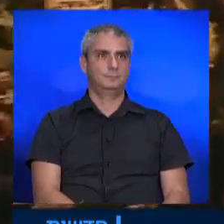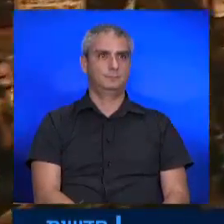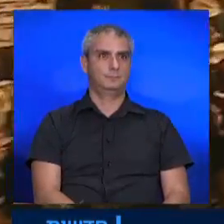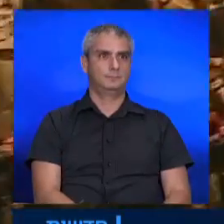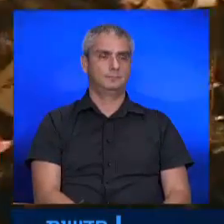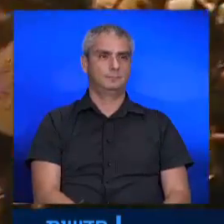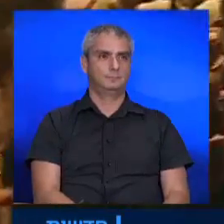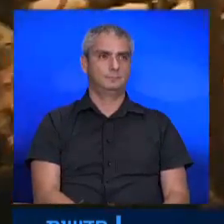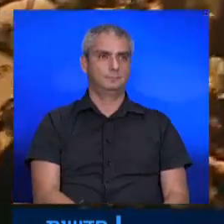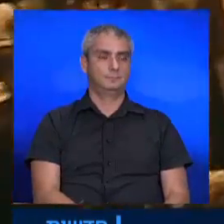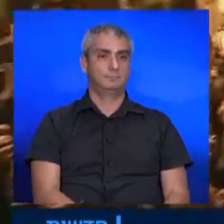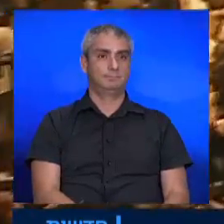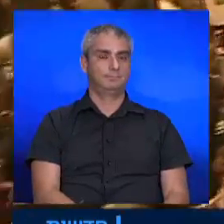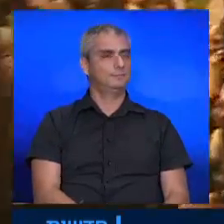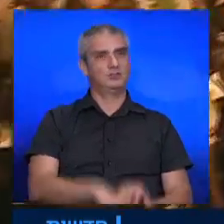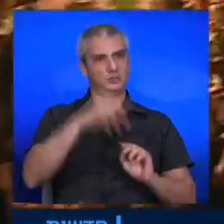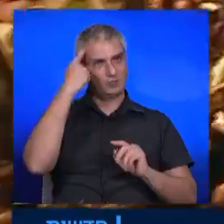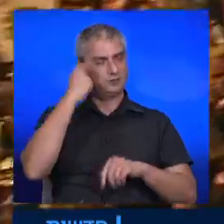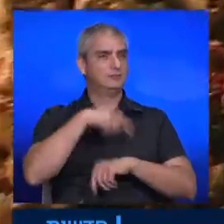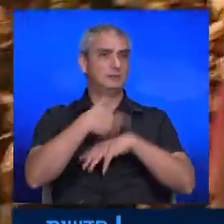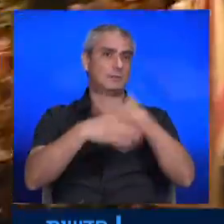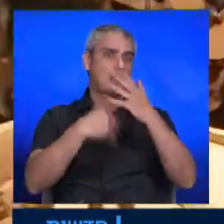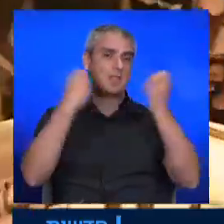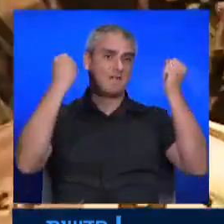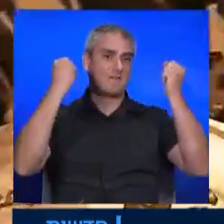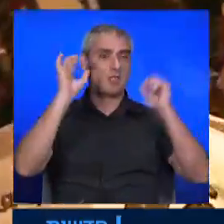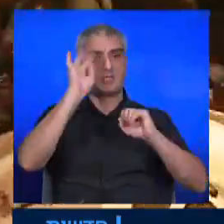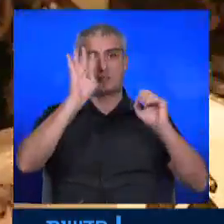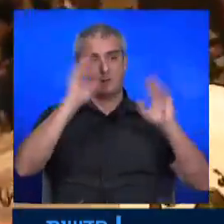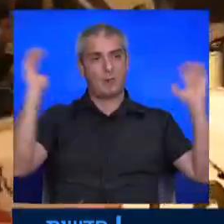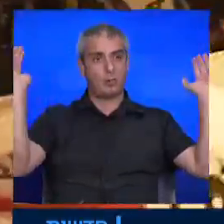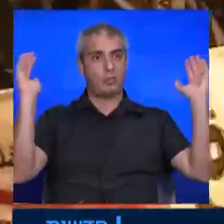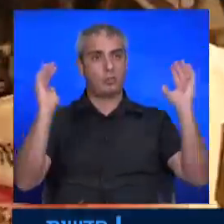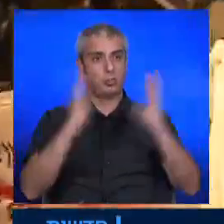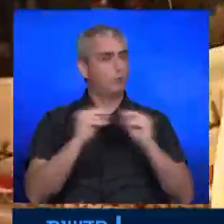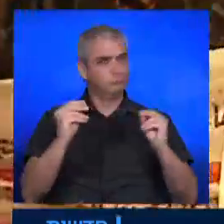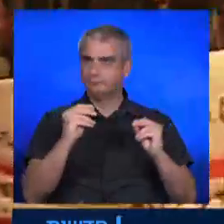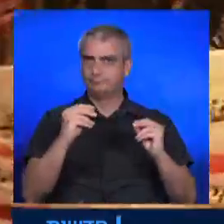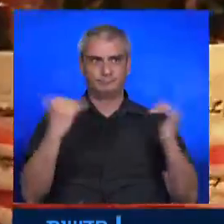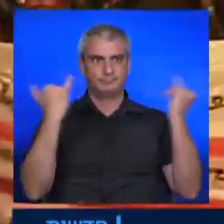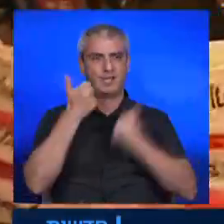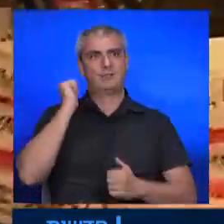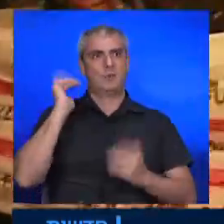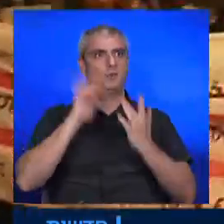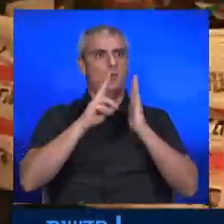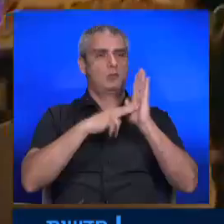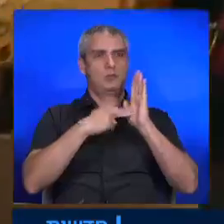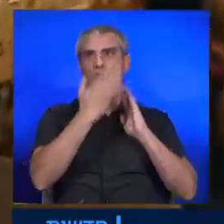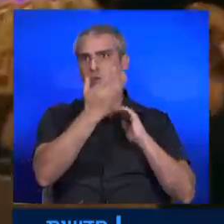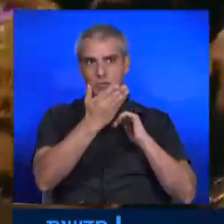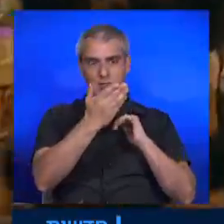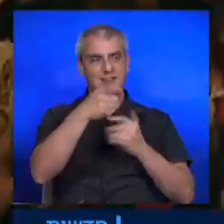מי שציפה שהזמן יעשה את שלו והפגלות נגד נתניהו ידעכו, התבדה אתמול שוב אל מול התמונות האלה בכיכר פריז